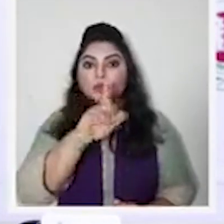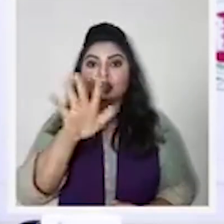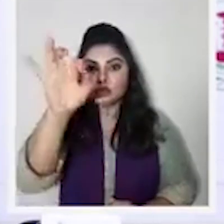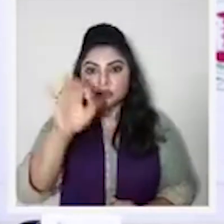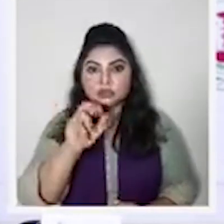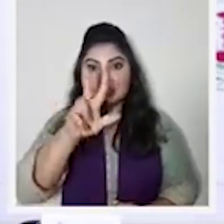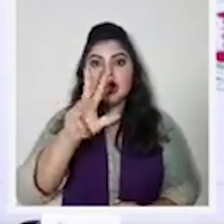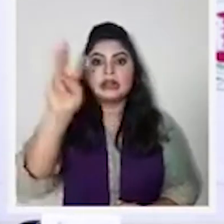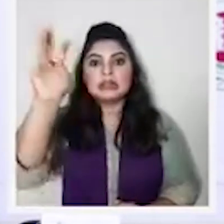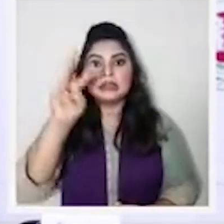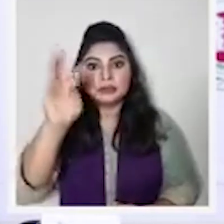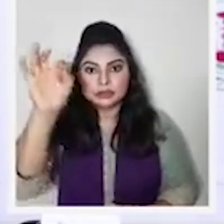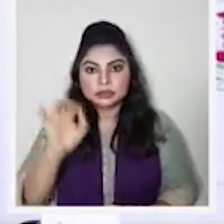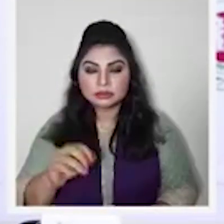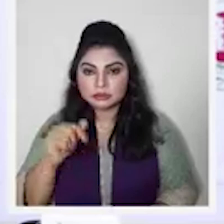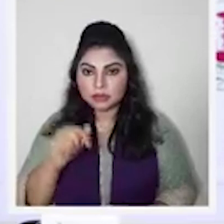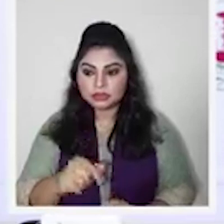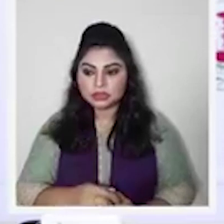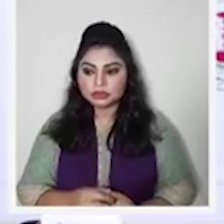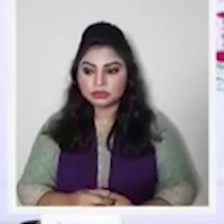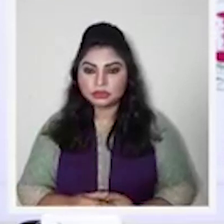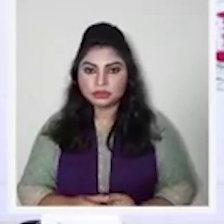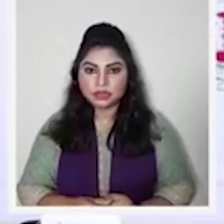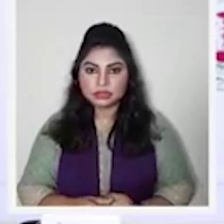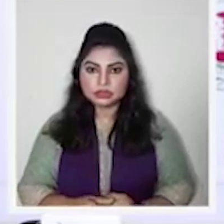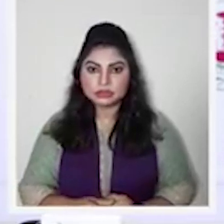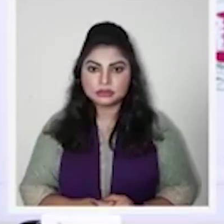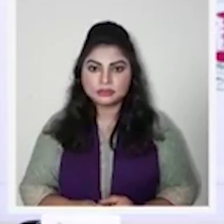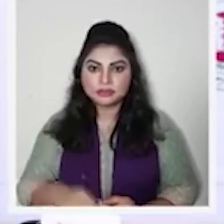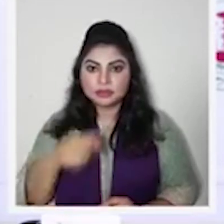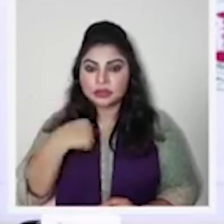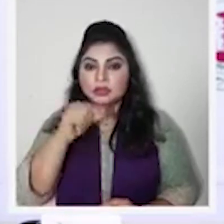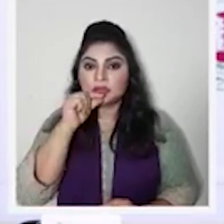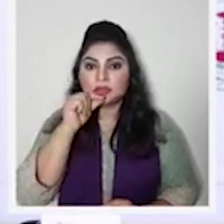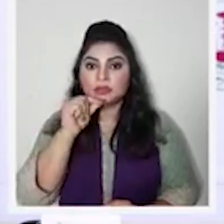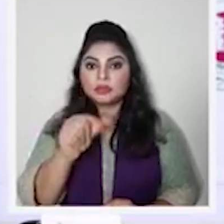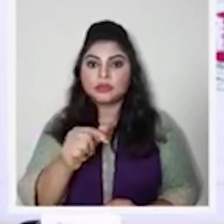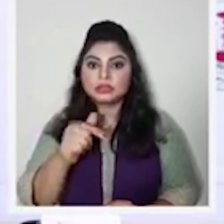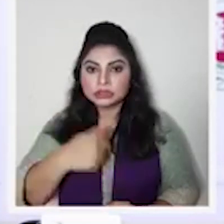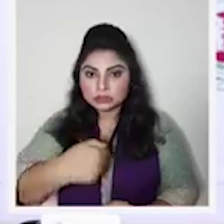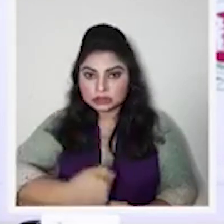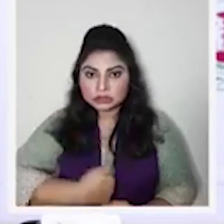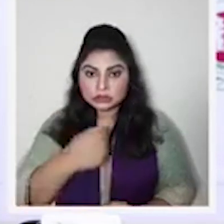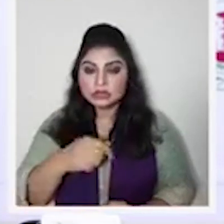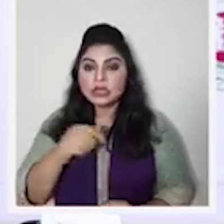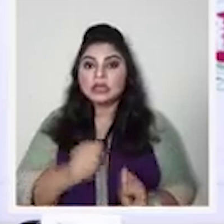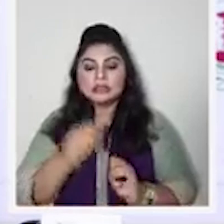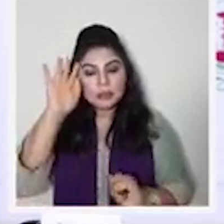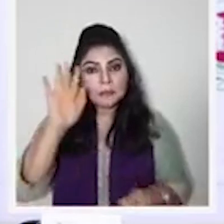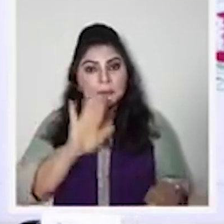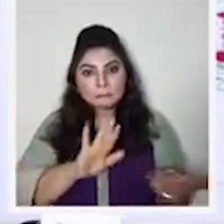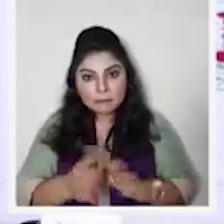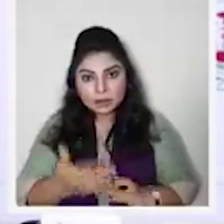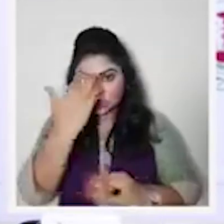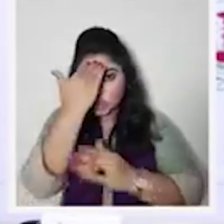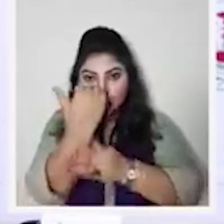আমাদের কোভিড-19 যে মৃত্যু হার সেটা হলো 15.83 প্রতি 10,00,000